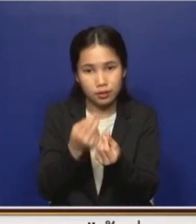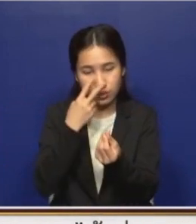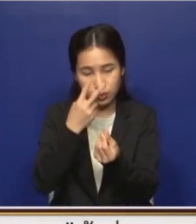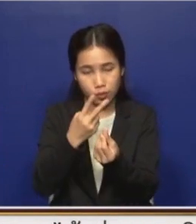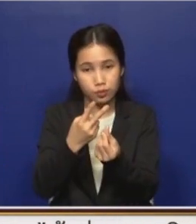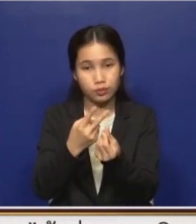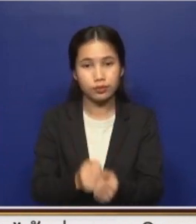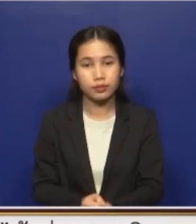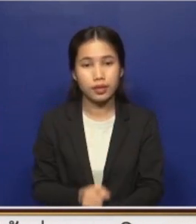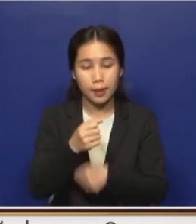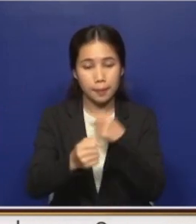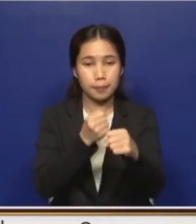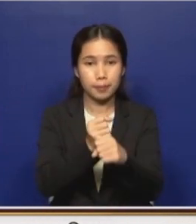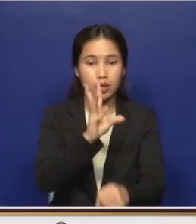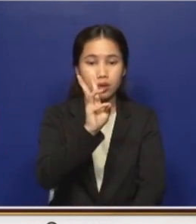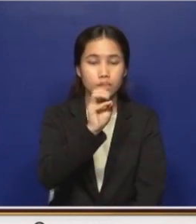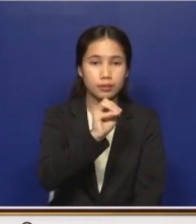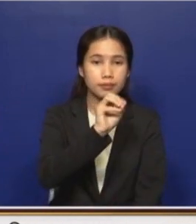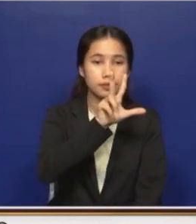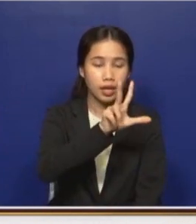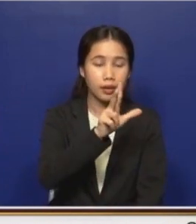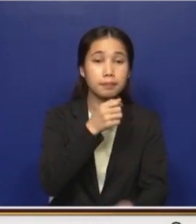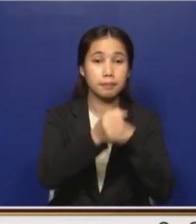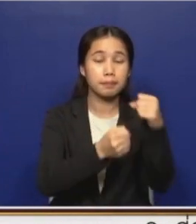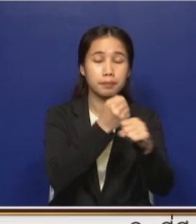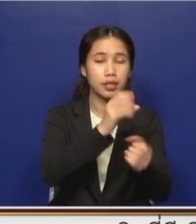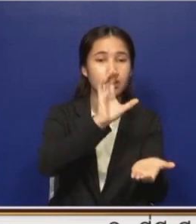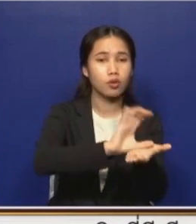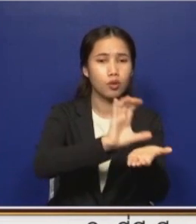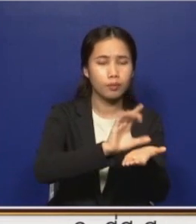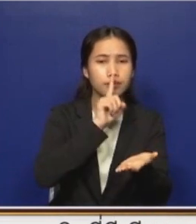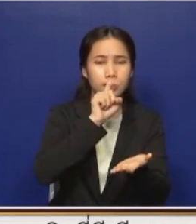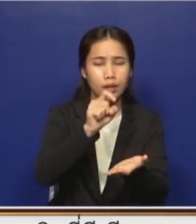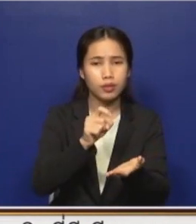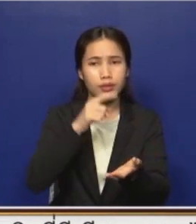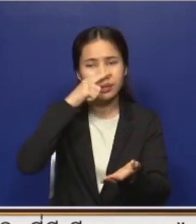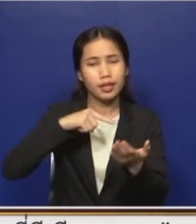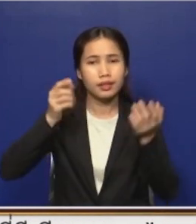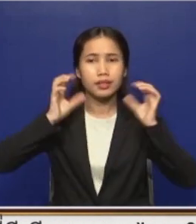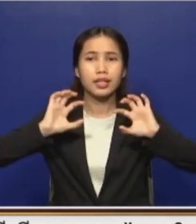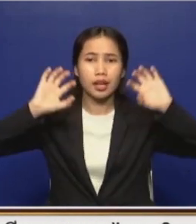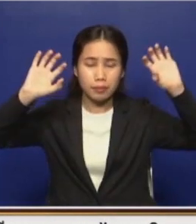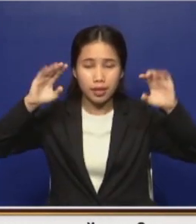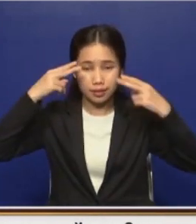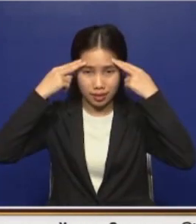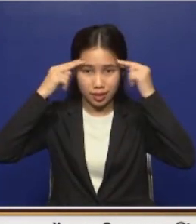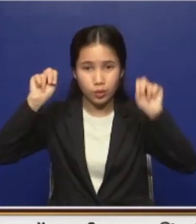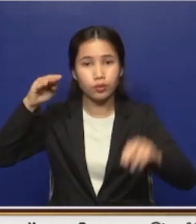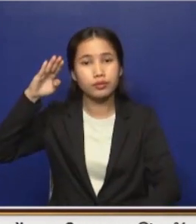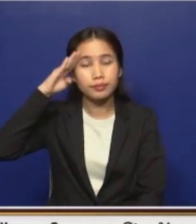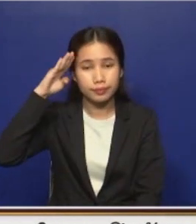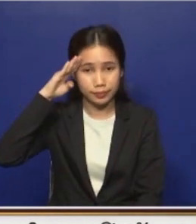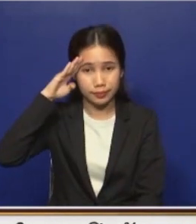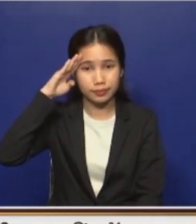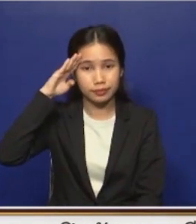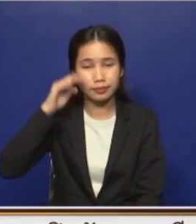นี่คืองบ63ฮะแล้วกดกันผ่านตัวเลขเนี่ยออกไปฮะ3.2 ล้านล้านคือค่าใช้